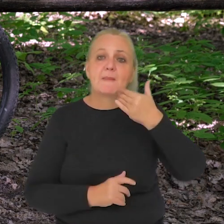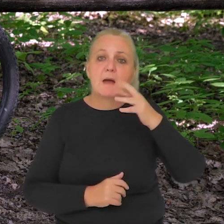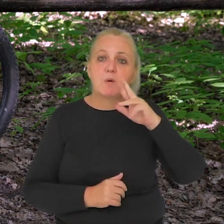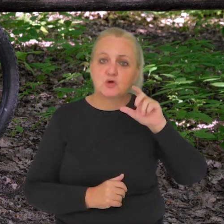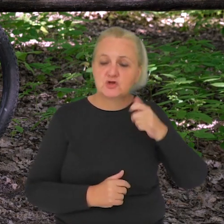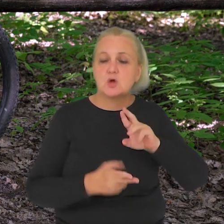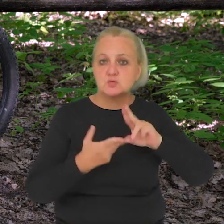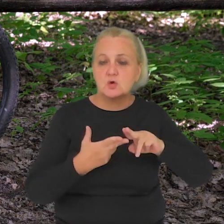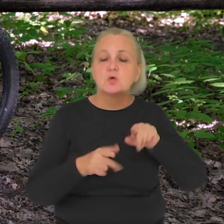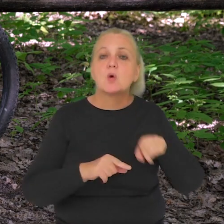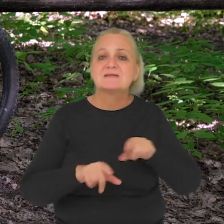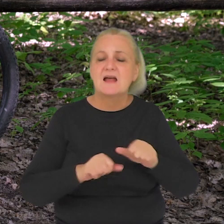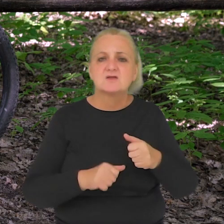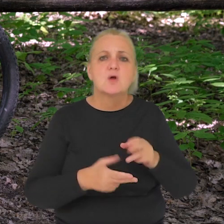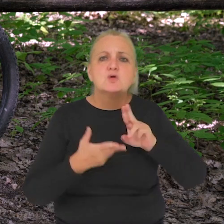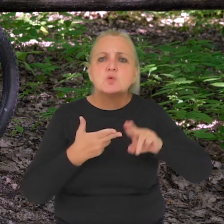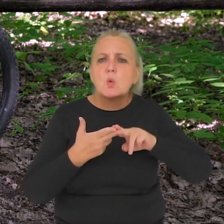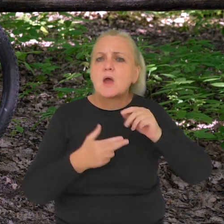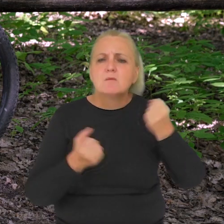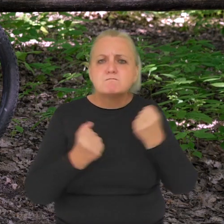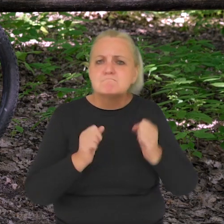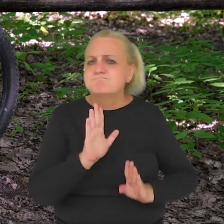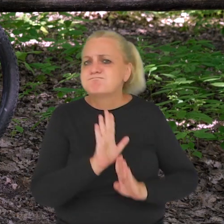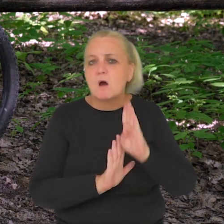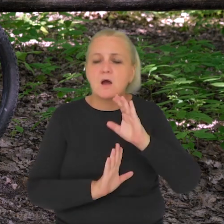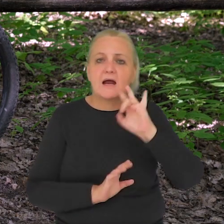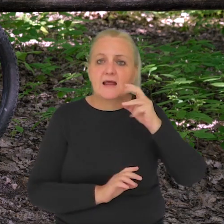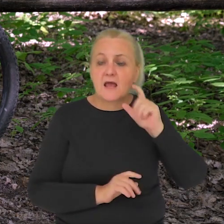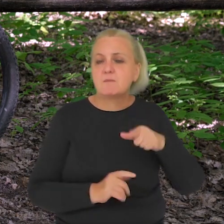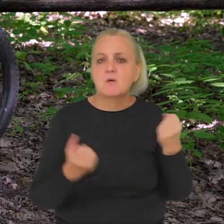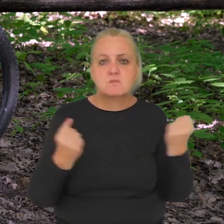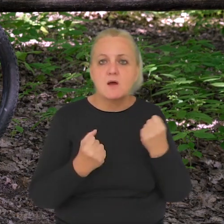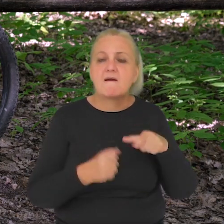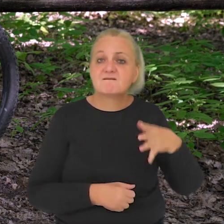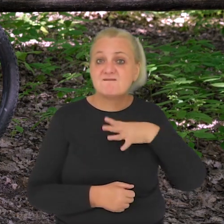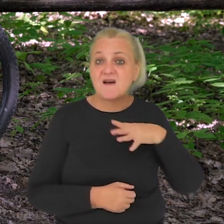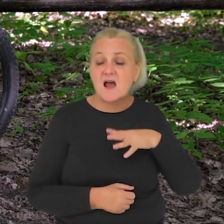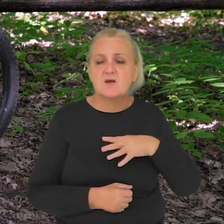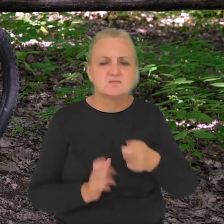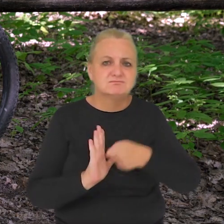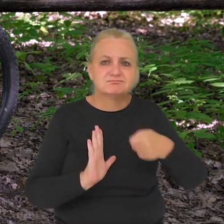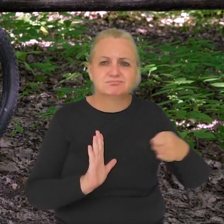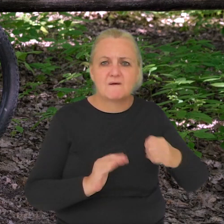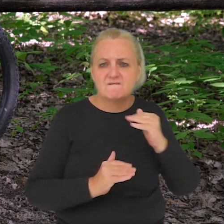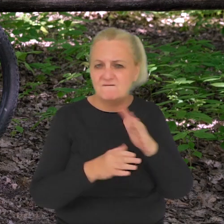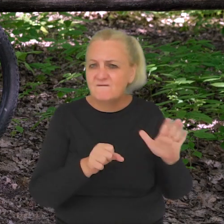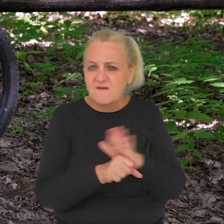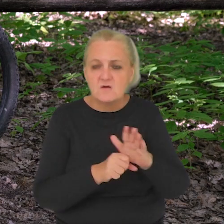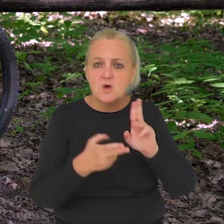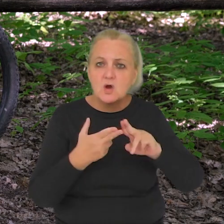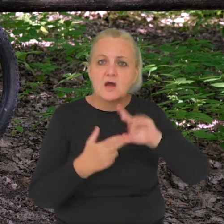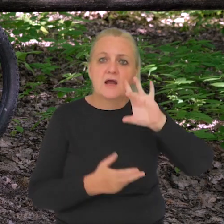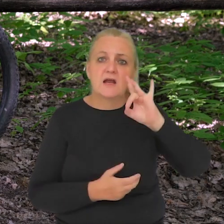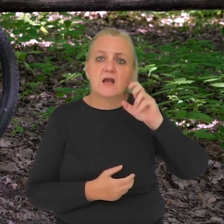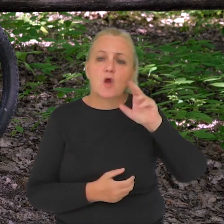jest niewyrównana metabolicznie cukrzyca, czyli przewlekle wysokie wartości glikemii, które generują tę wartość